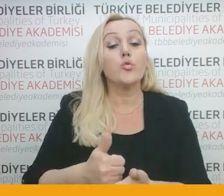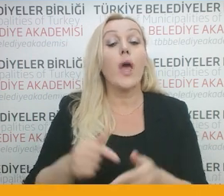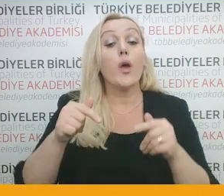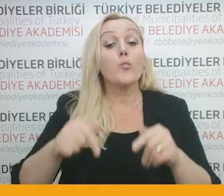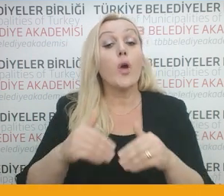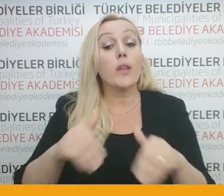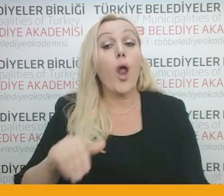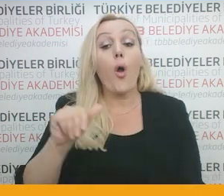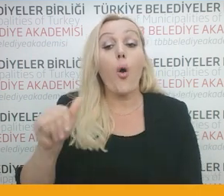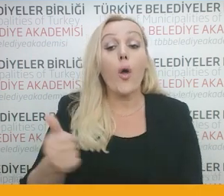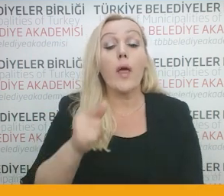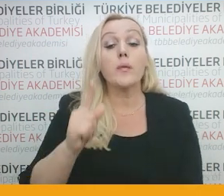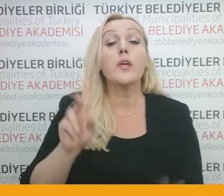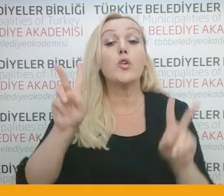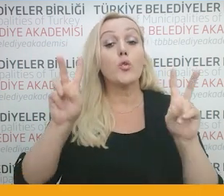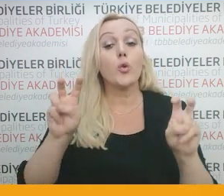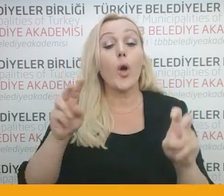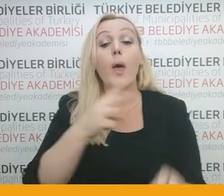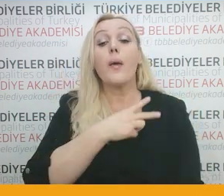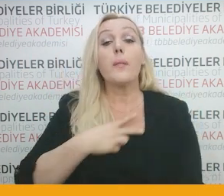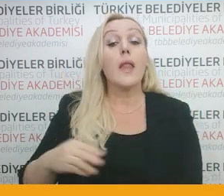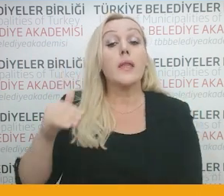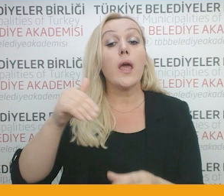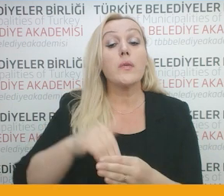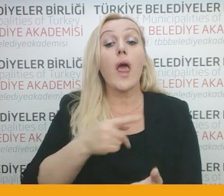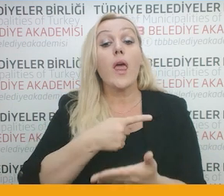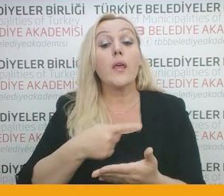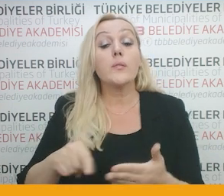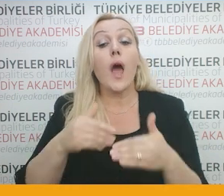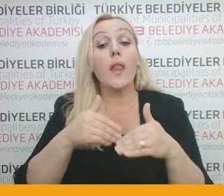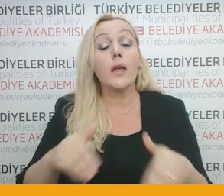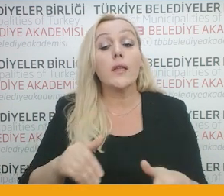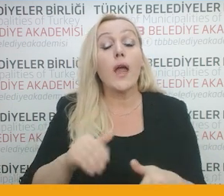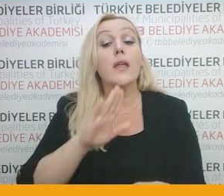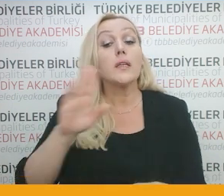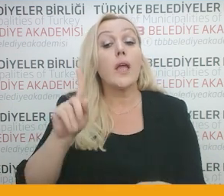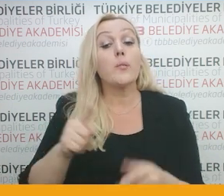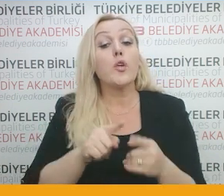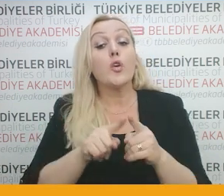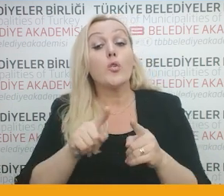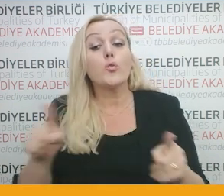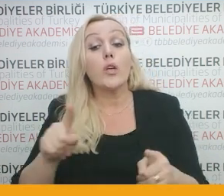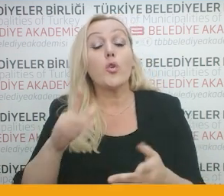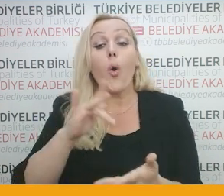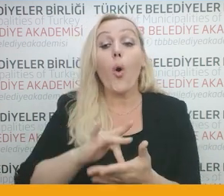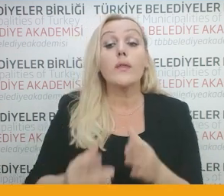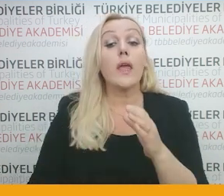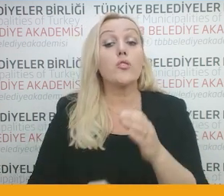kadar önemli bir konu. Belediye meclisinin feshedilmesine kadar giden bir süreci ortaya